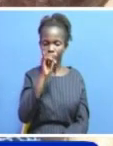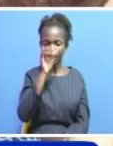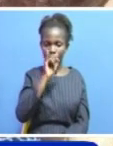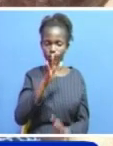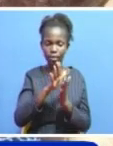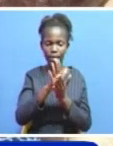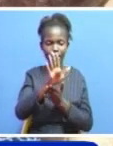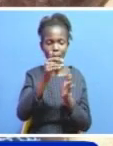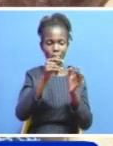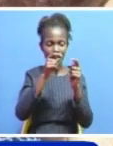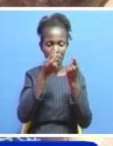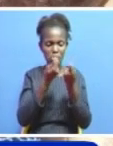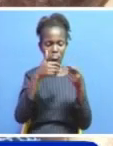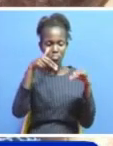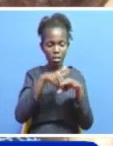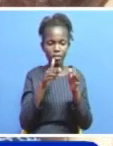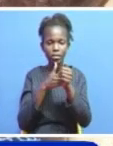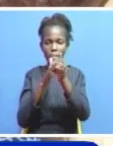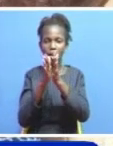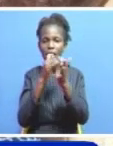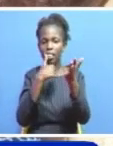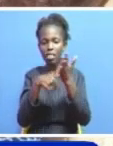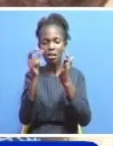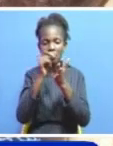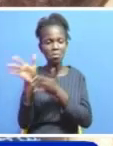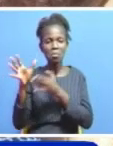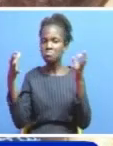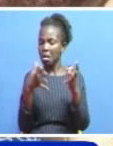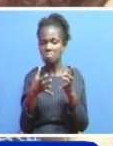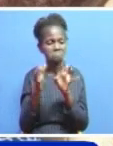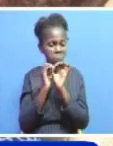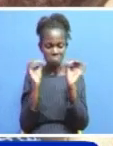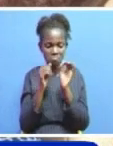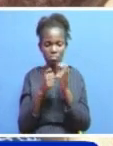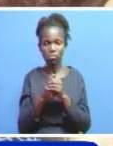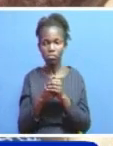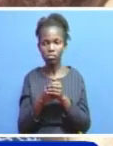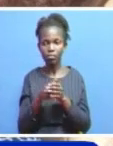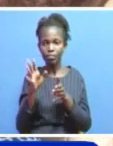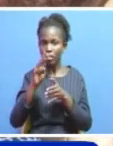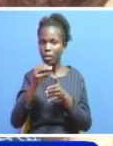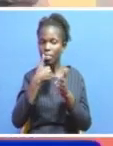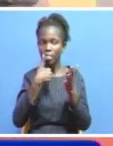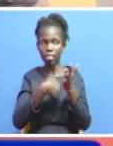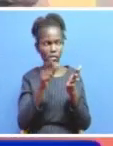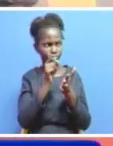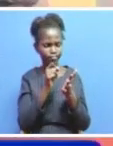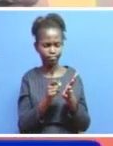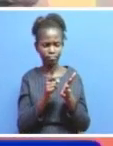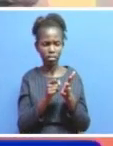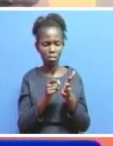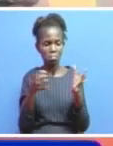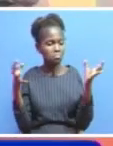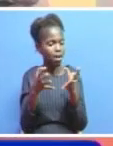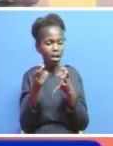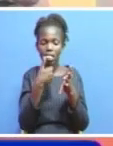ni na maandika valua indi ticha machawa ipa utongo kuna weta kana Nemo mana andike balua tichama cha kiyama